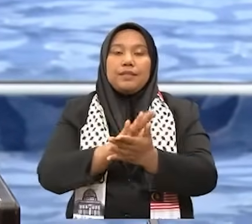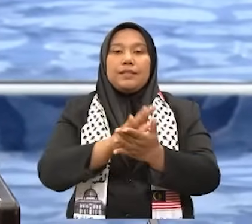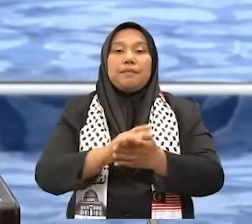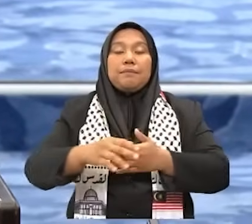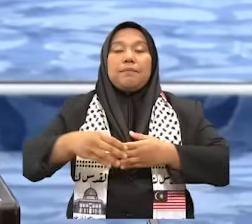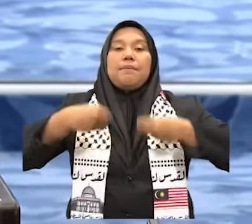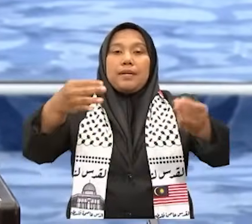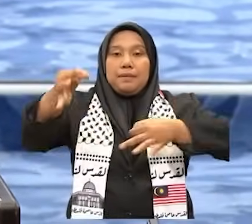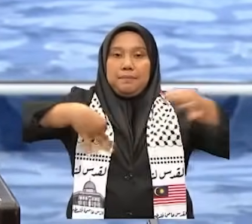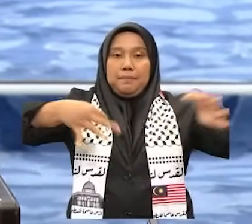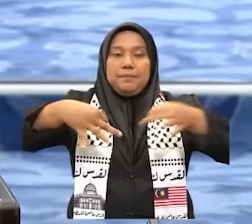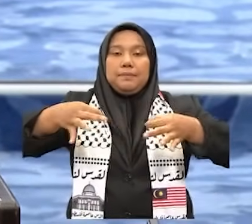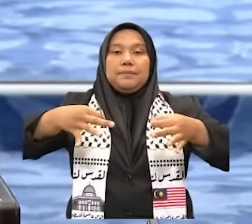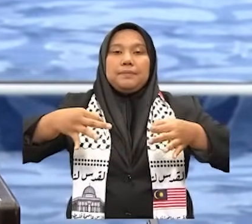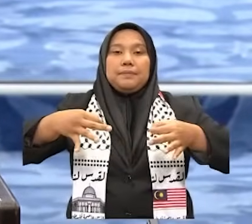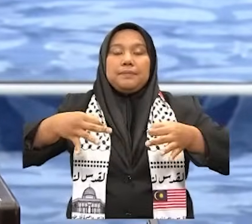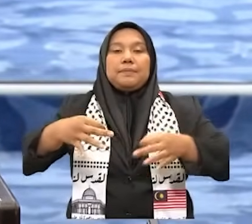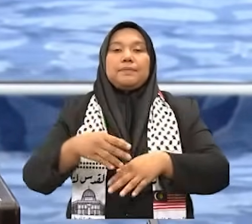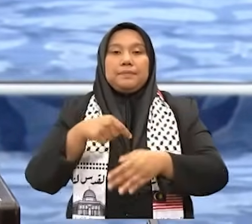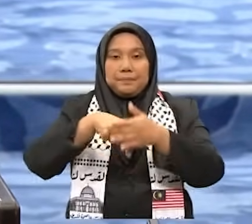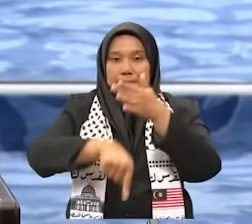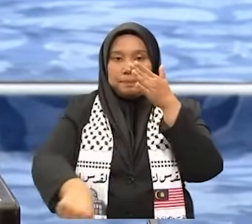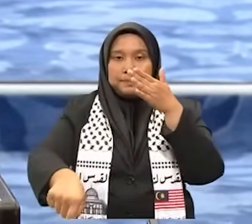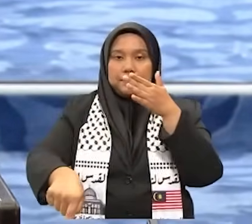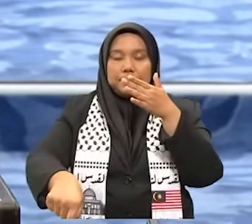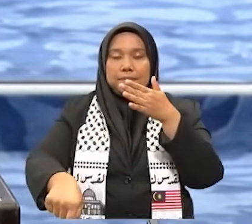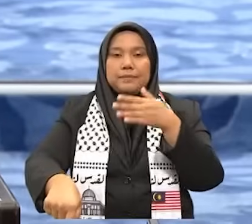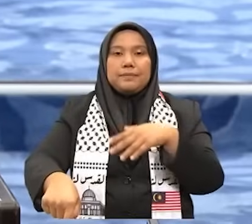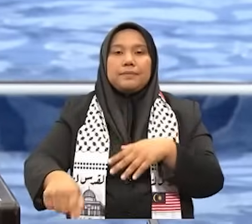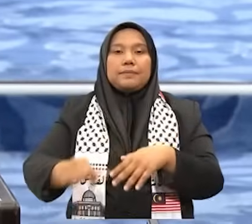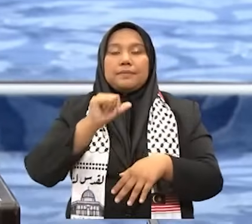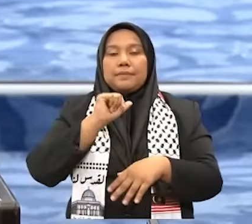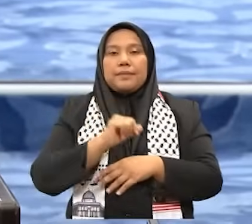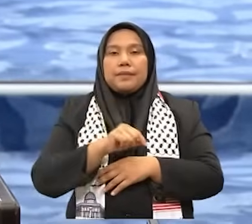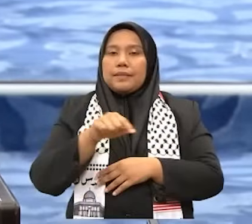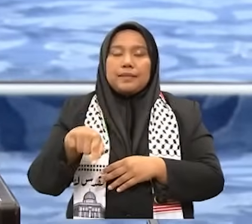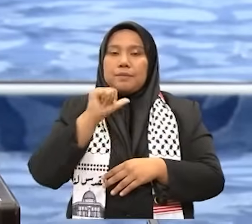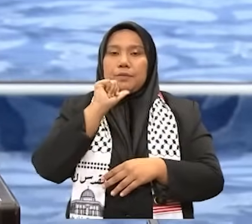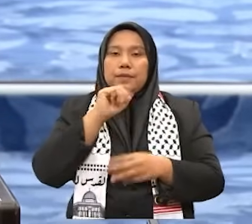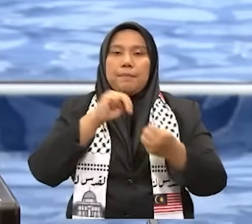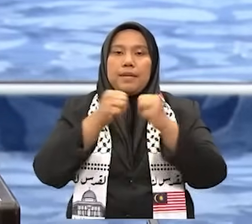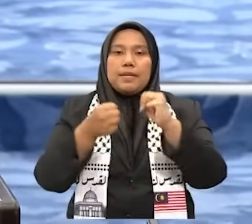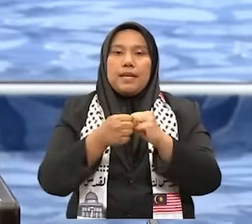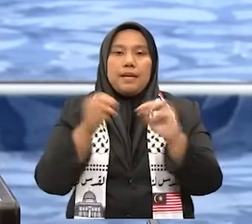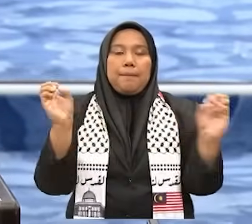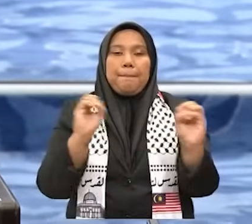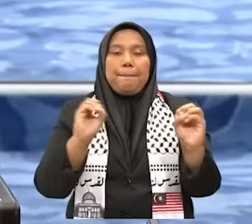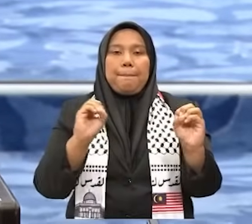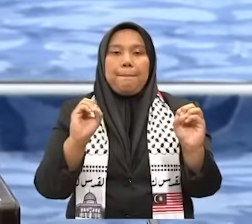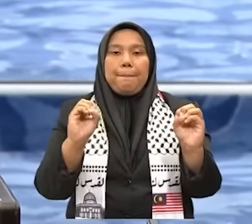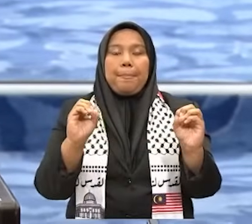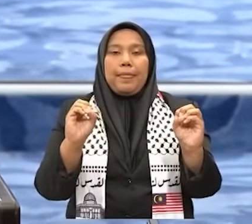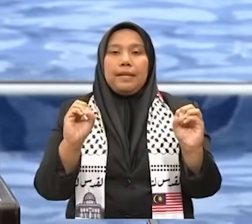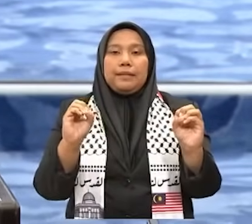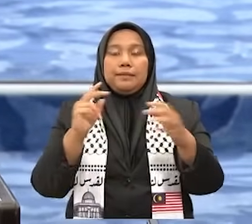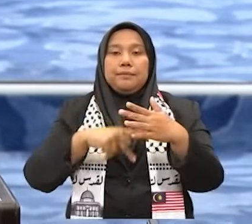lanjut. Saya tidak fikir ini terlalu bermasalah seandainya kita punya program yang jelas dan